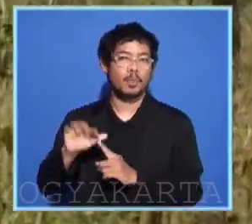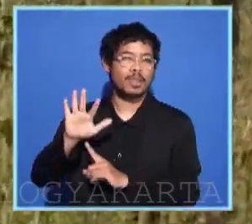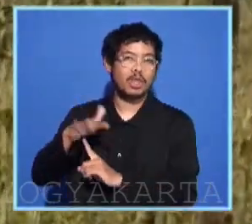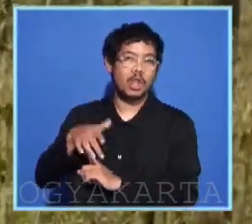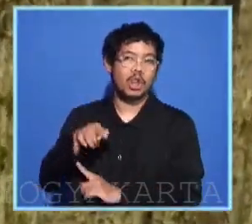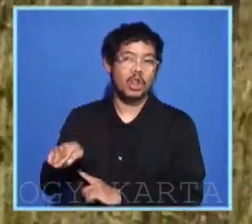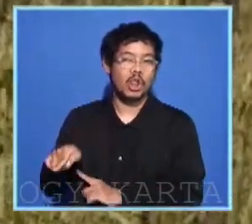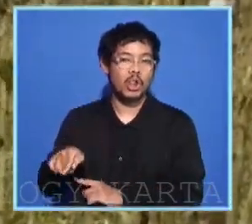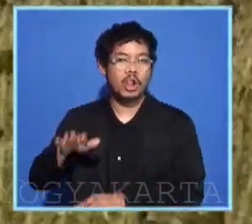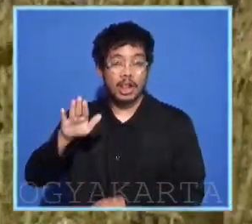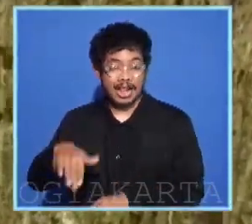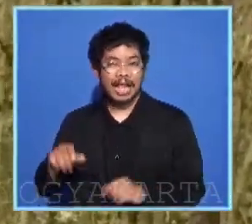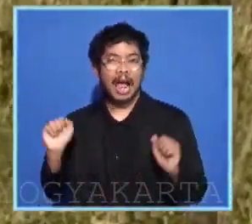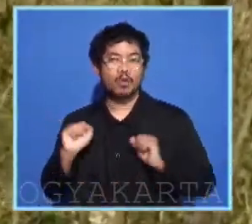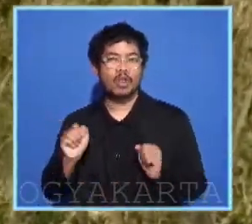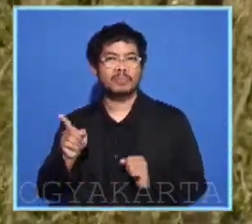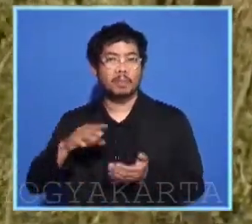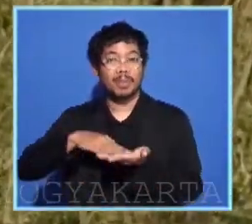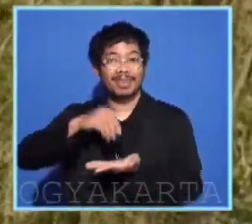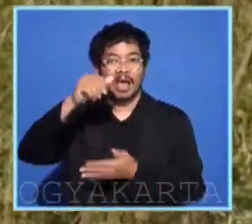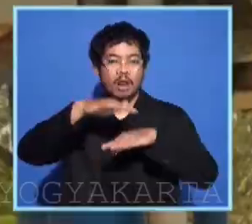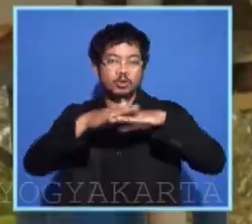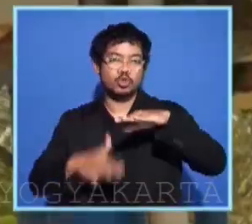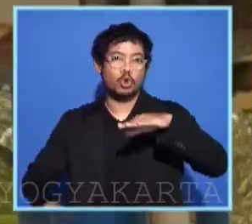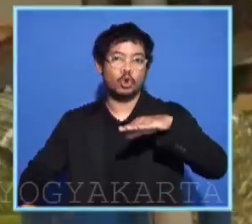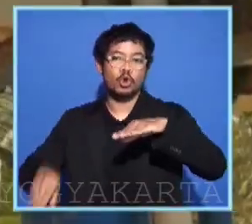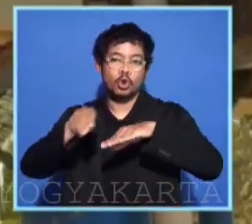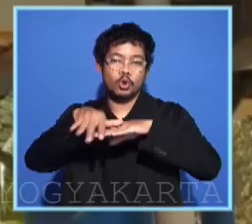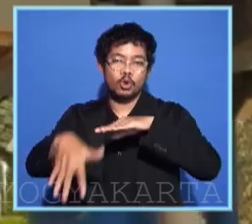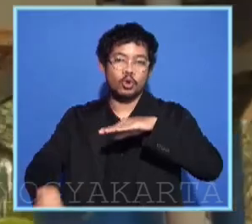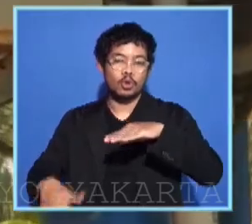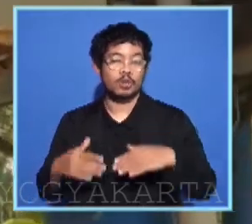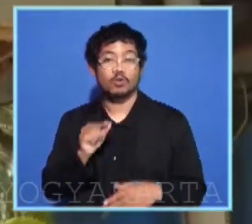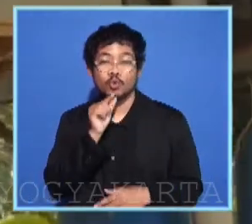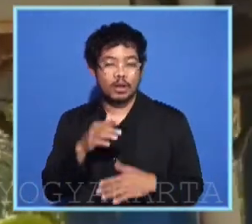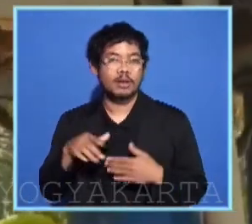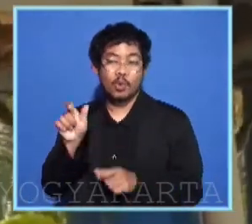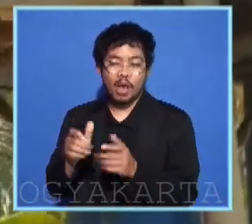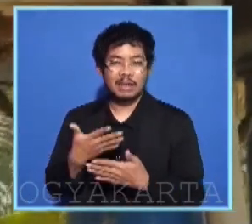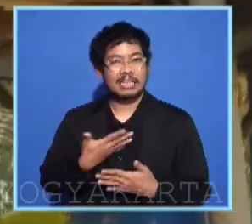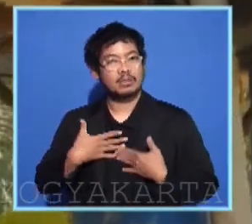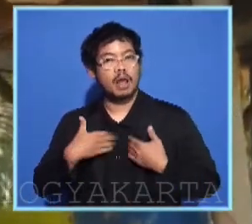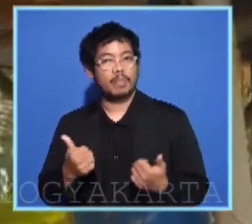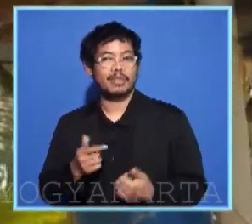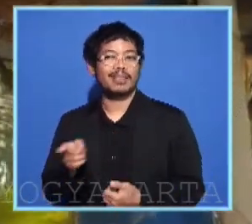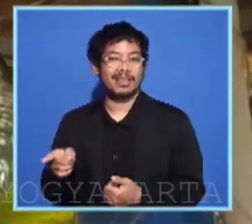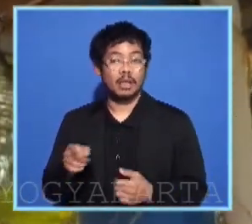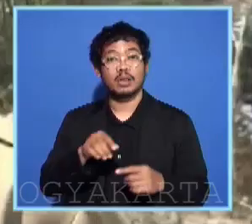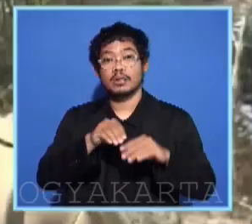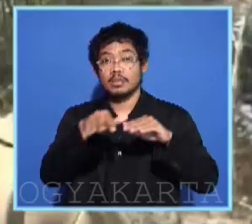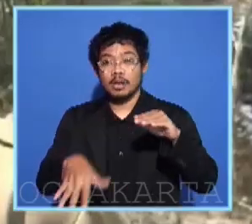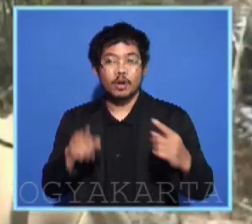kawasan rawan bencana longsor sehingga penting bagi keamanan masyarakat dalam mengantisipasi ancaman longsor terlebih dalam menghadapi musim